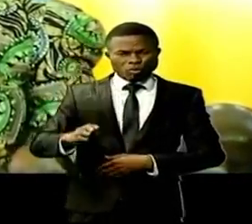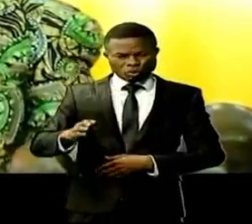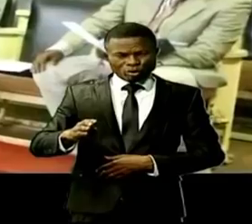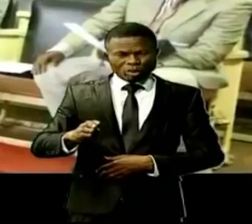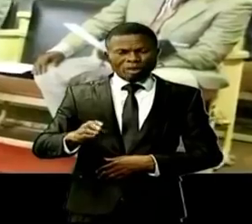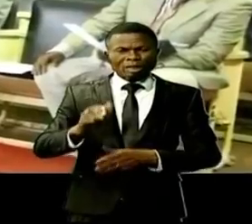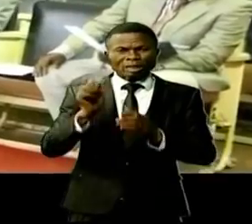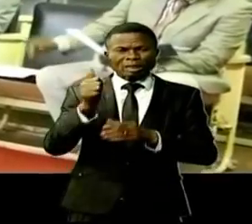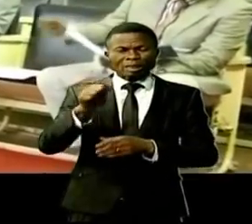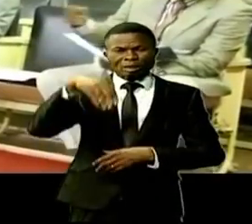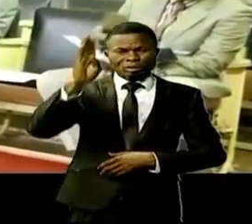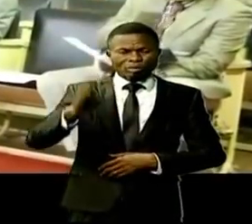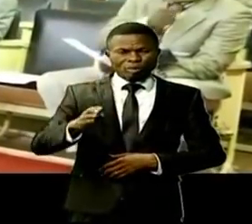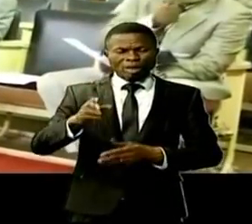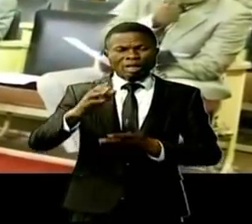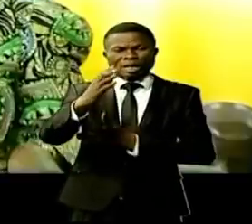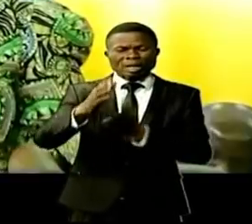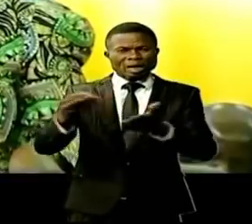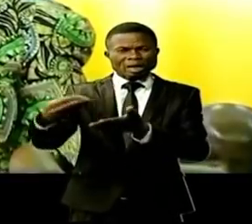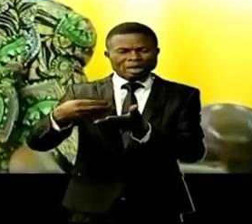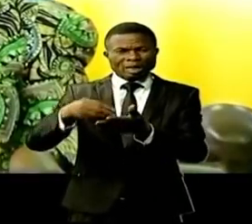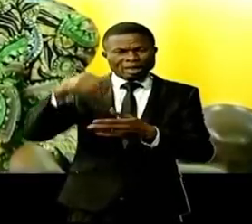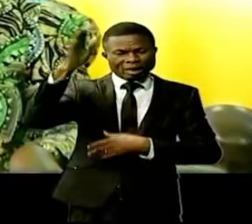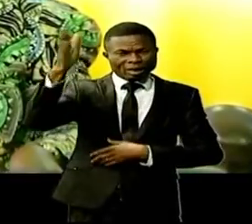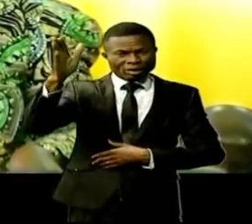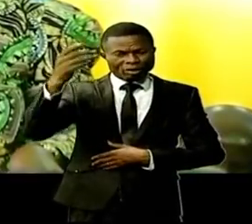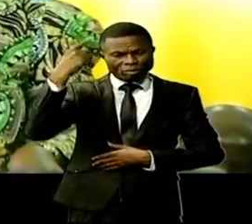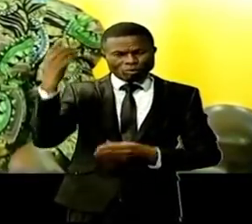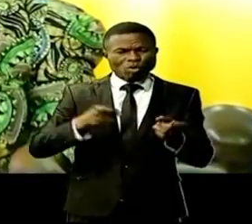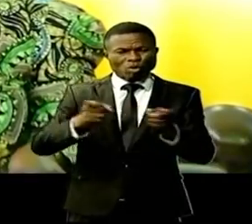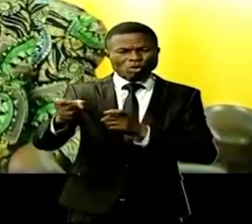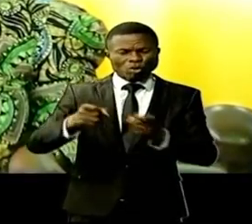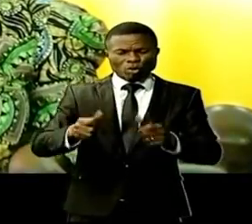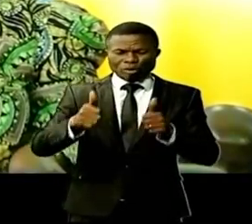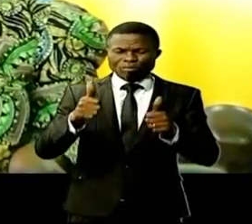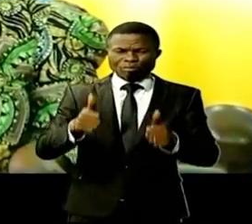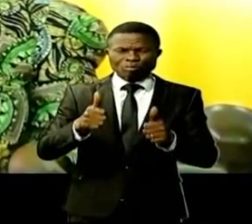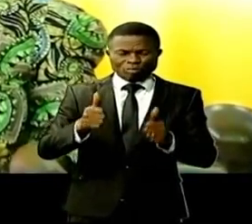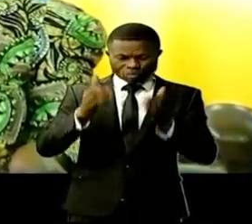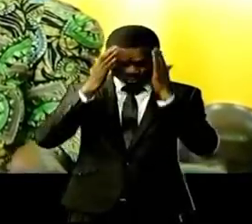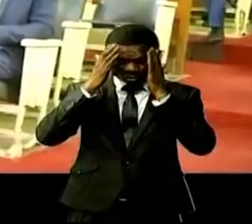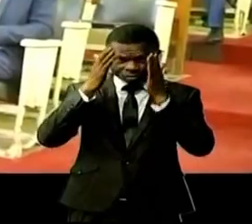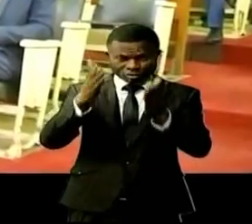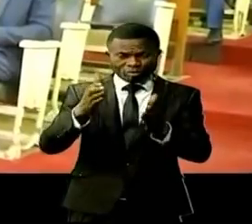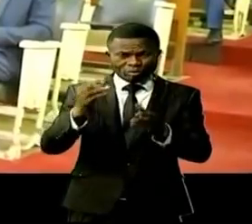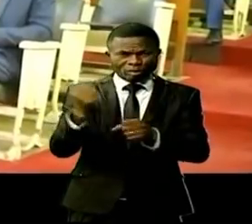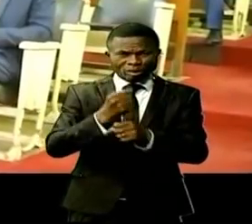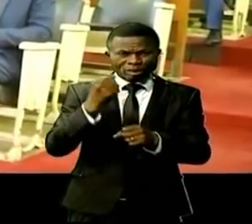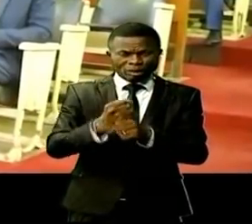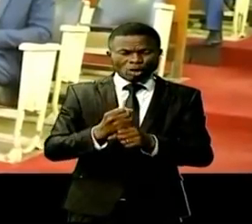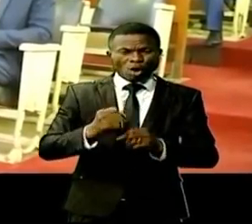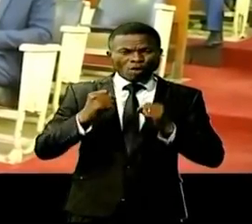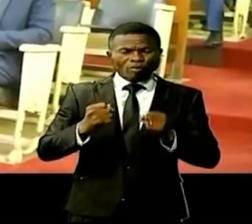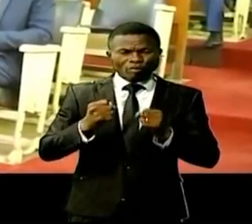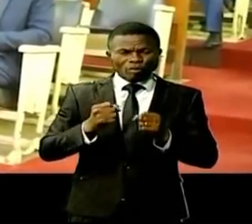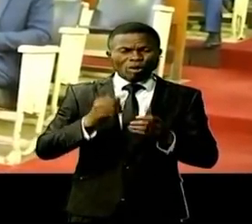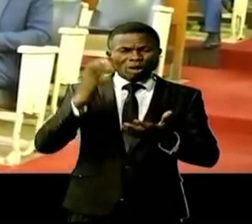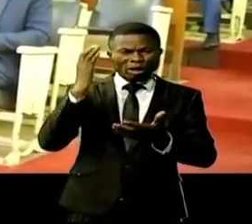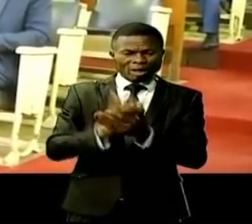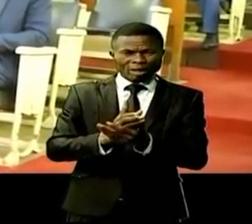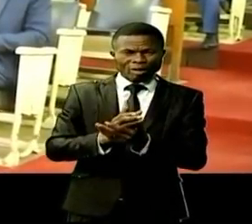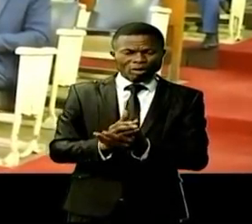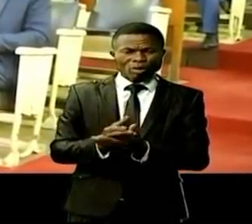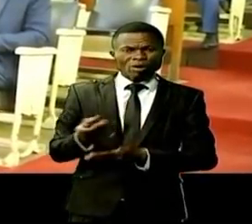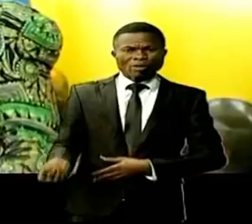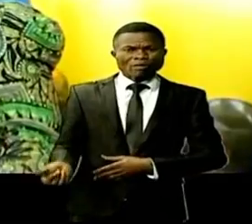10% pour les recettes extérieures grâce à une gestion orthodoxe basée sur un travail ardu et la lutte contre